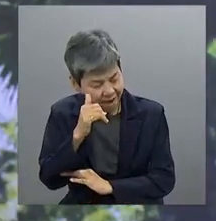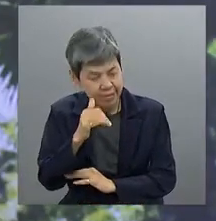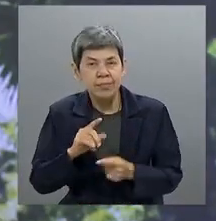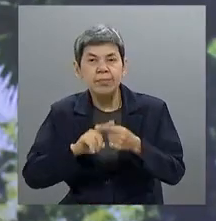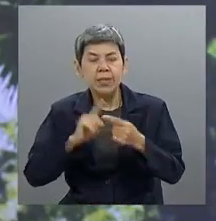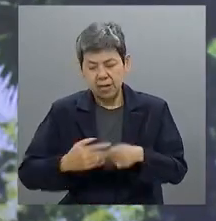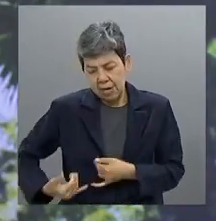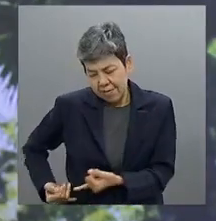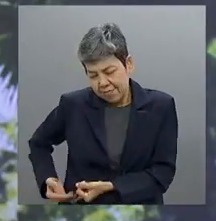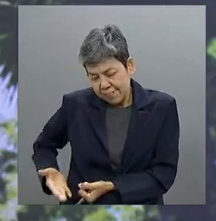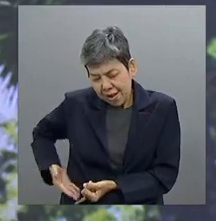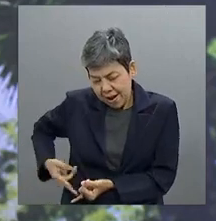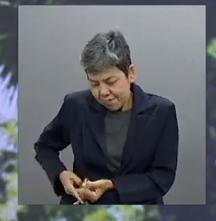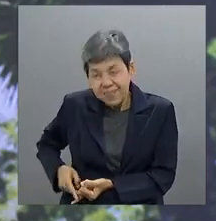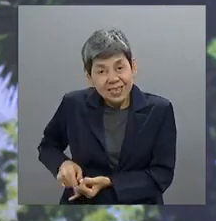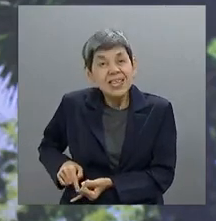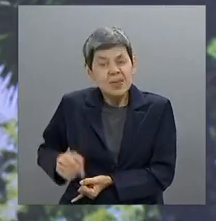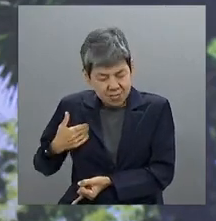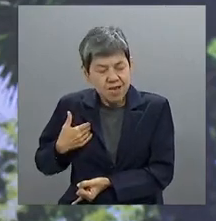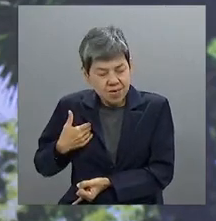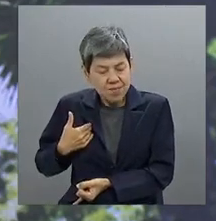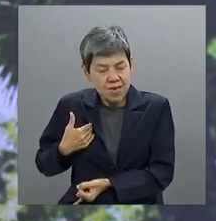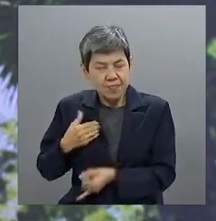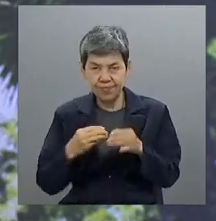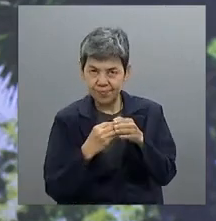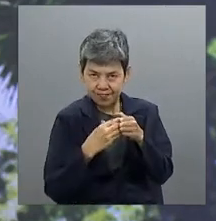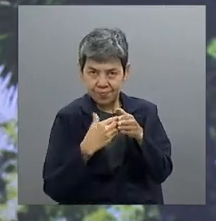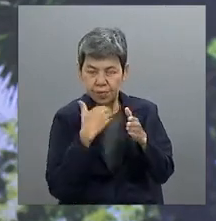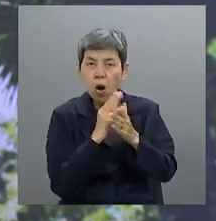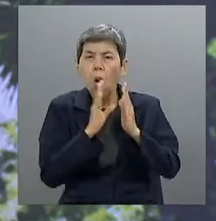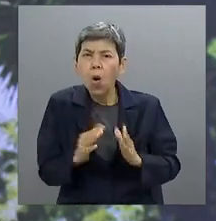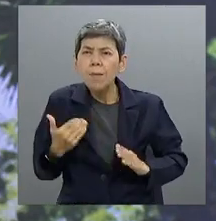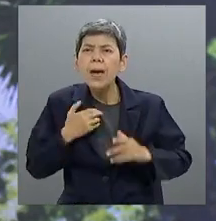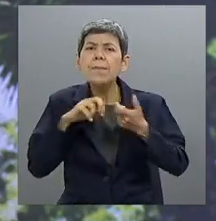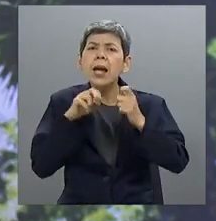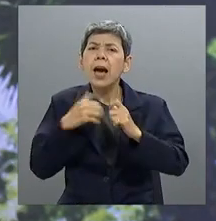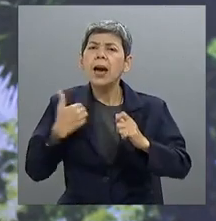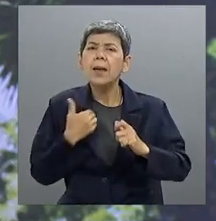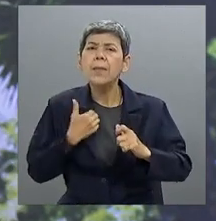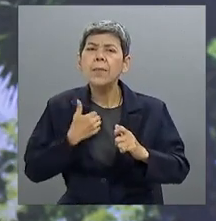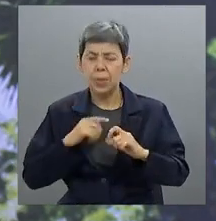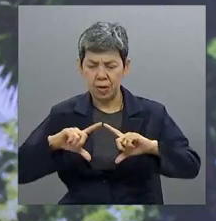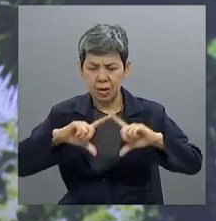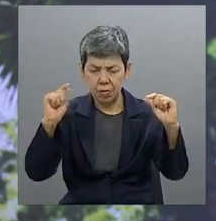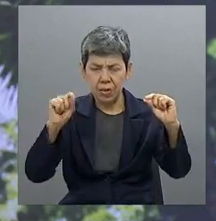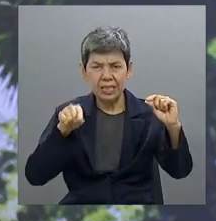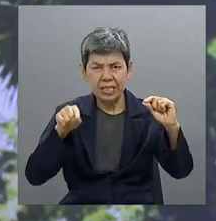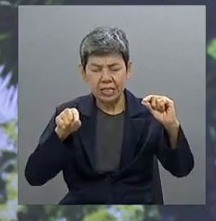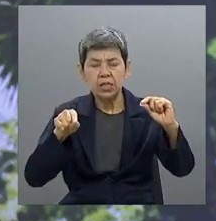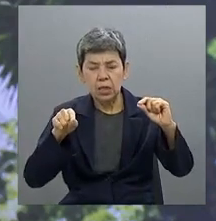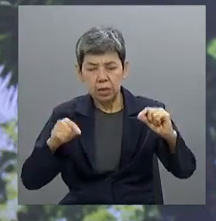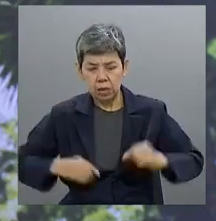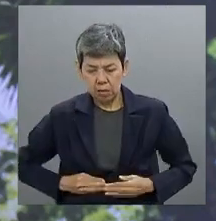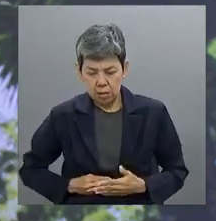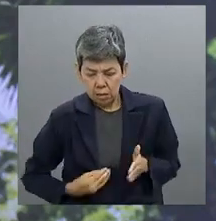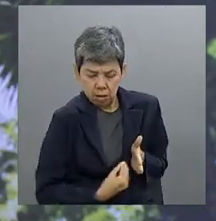ก็ตามในช่องท้องมันจะมีผังผืดเกิดขึ้นหรือคนที่เคยมีปัญหาเรื่องเยื่อบุมดลูกเจริญผิดที่พวกนี้จะมีผังผืดในช่องท้องเยอะหร ือ เคยติ